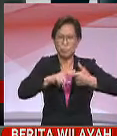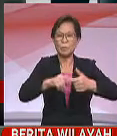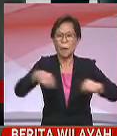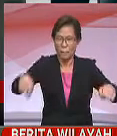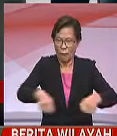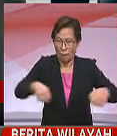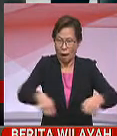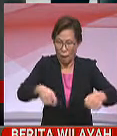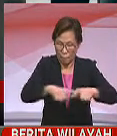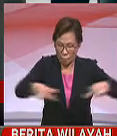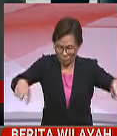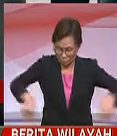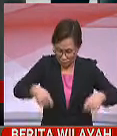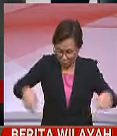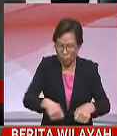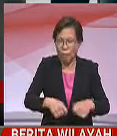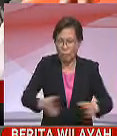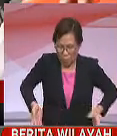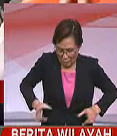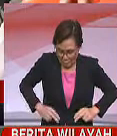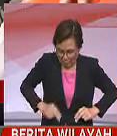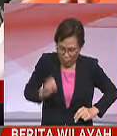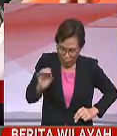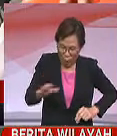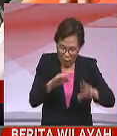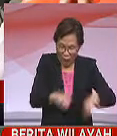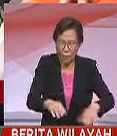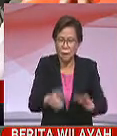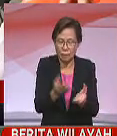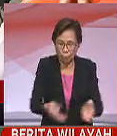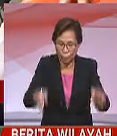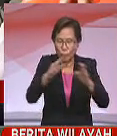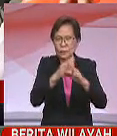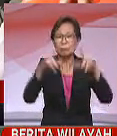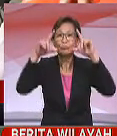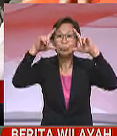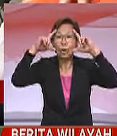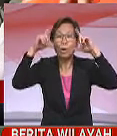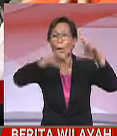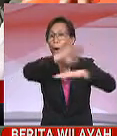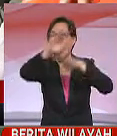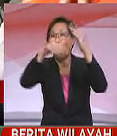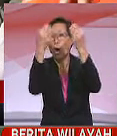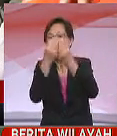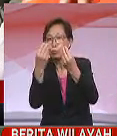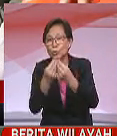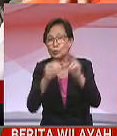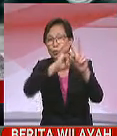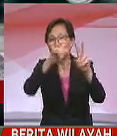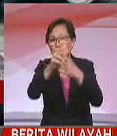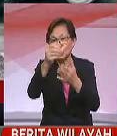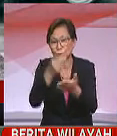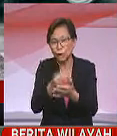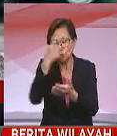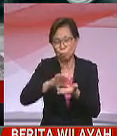dapur memasak, lampin pakai buang kanak-kanak, periuk nasi dan telekung yang jumlah keseluruhan bernilai RM2 juta